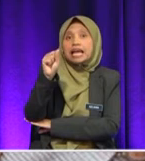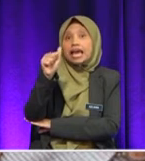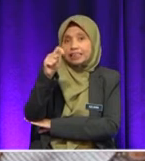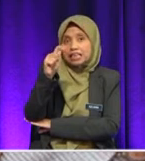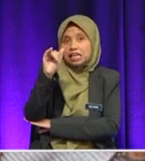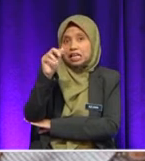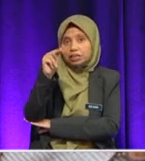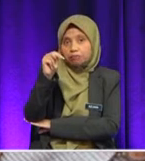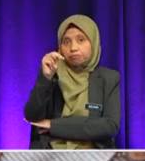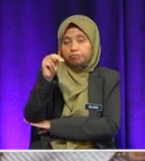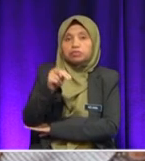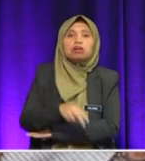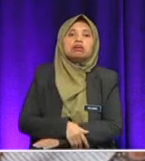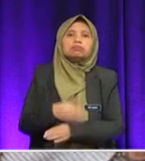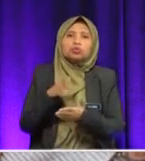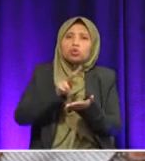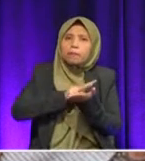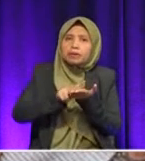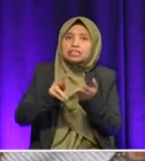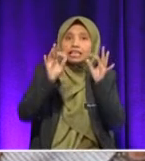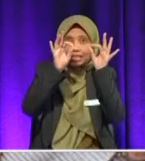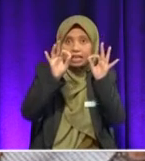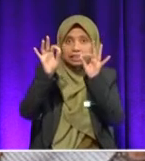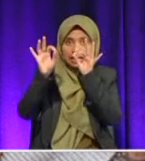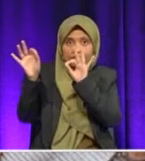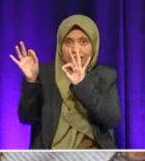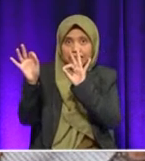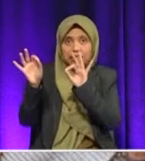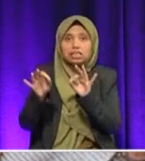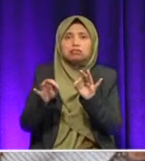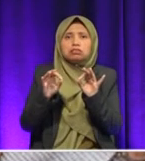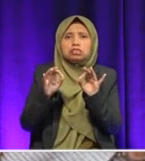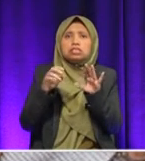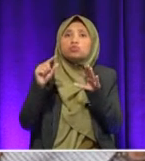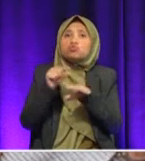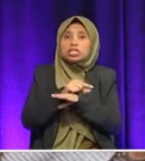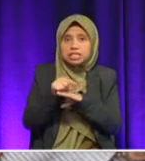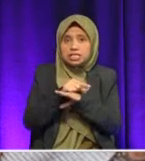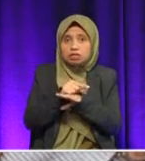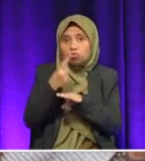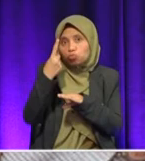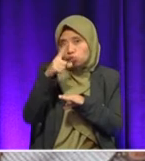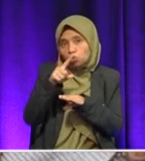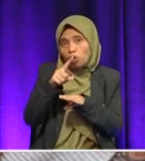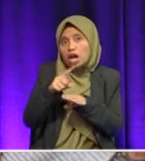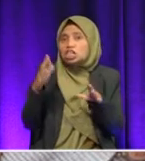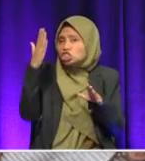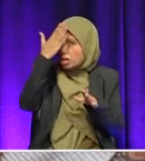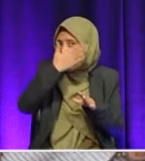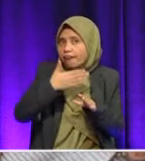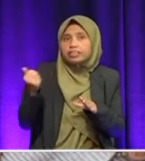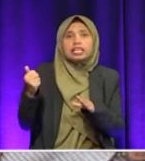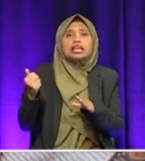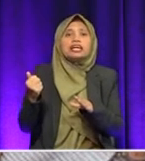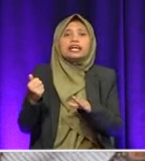Hai terusnya kemasan hiasan kemasannya hiasan yg digunakan dalam suatu DKI fashion pakaian untuk mempercantik kan